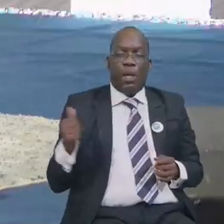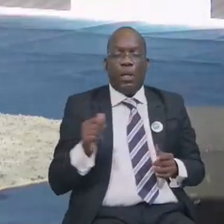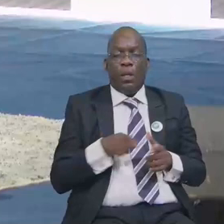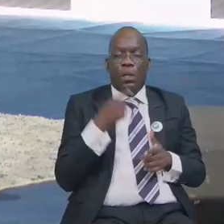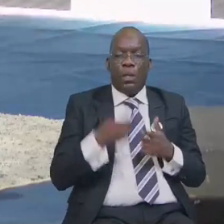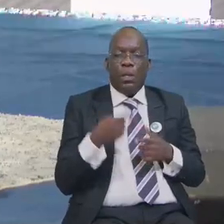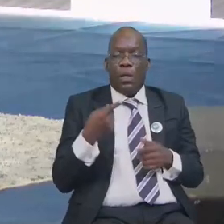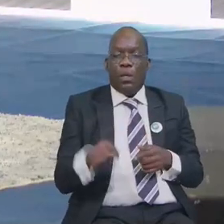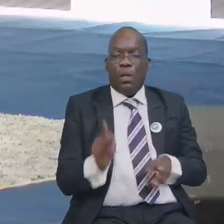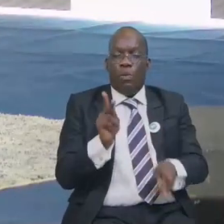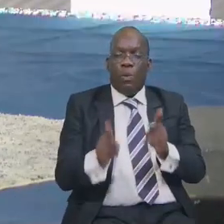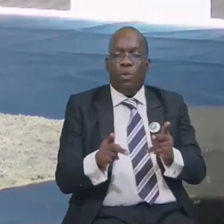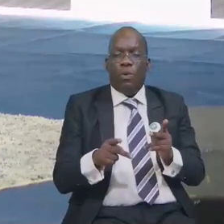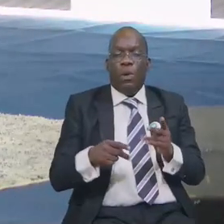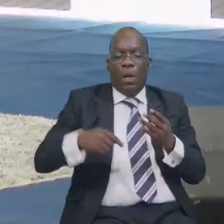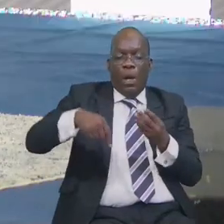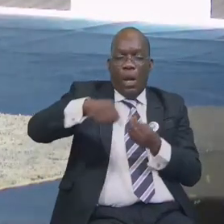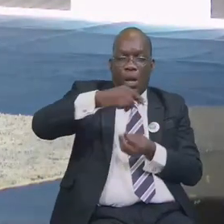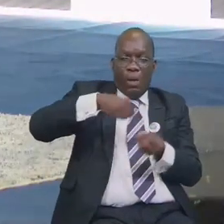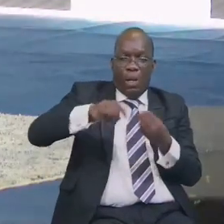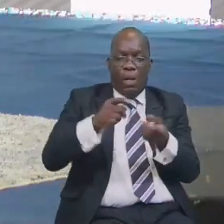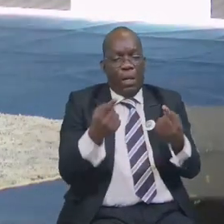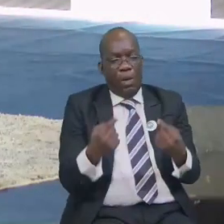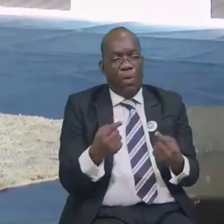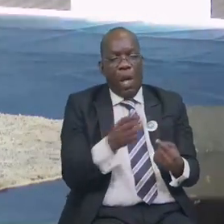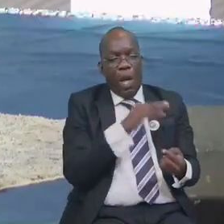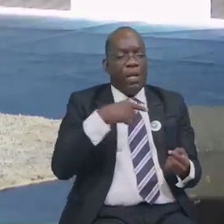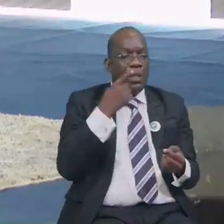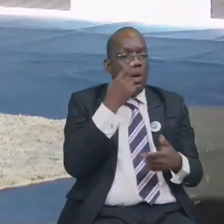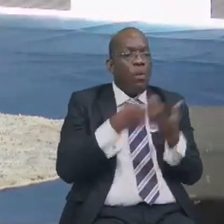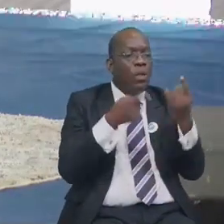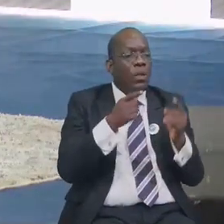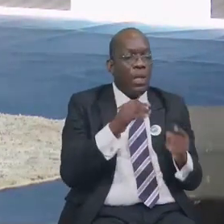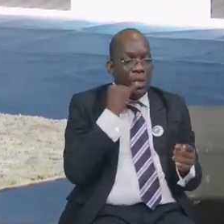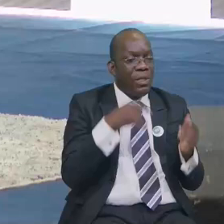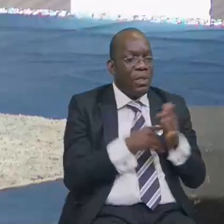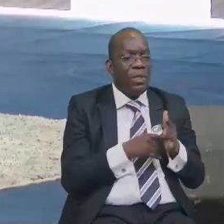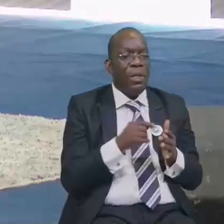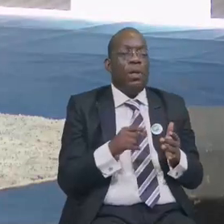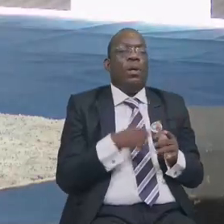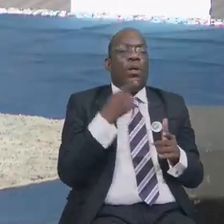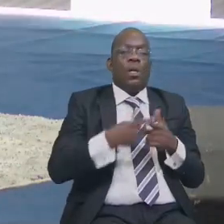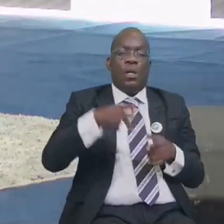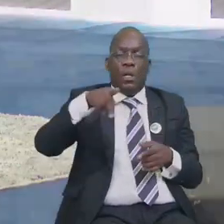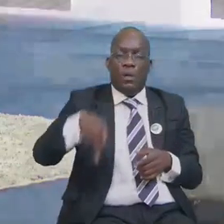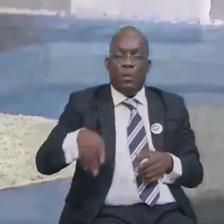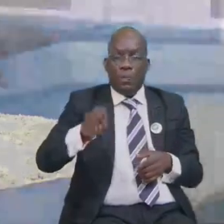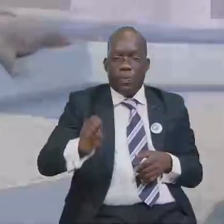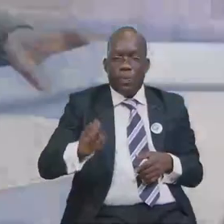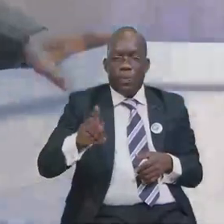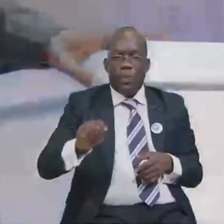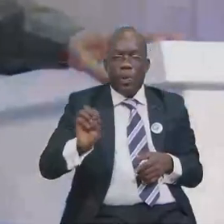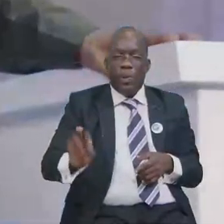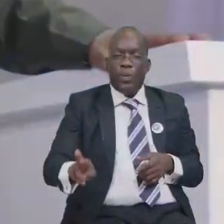Et ceux qui étaient autour d'eux étaient venus pour voir ce qui se passe. Alors Pierre s'est levé. Les